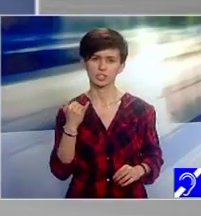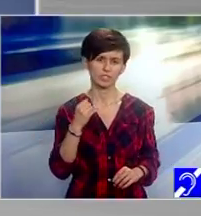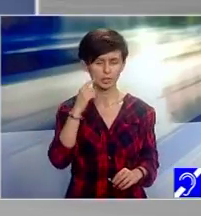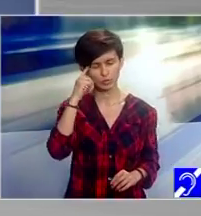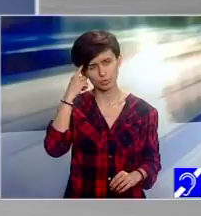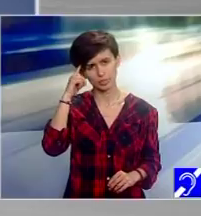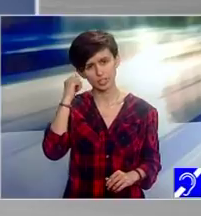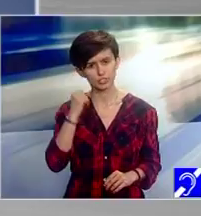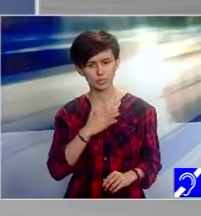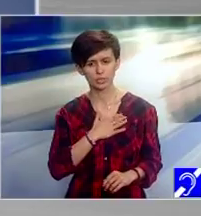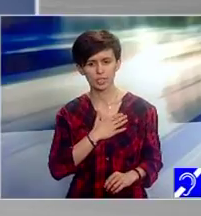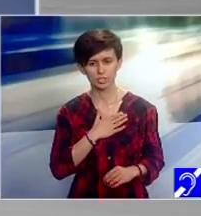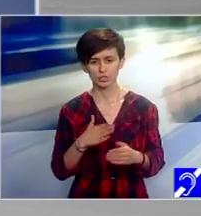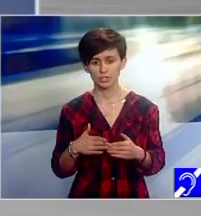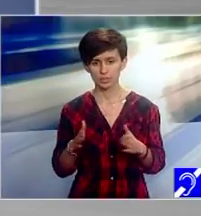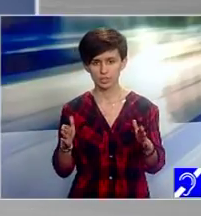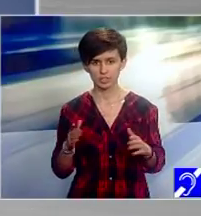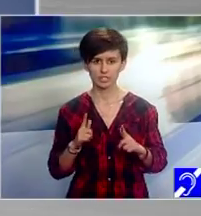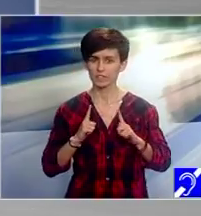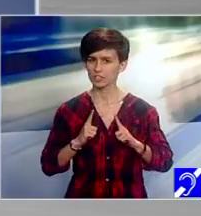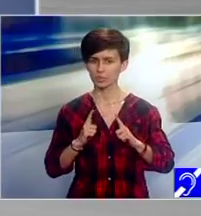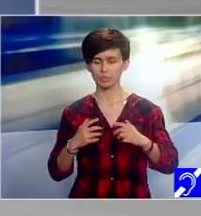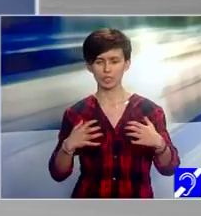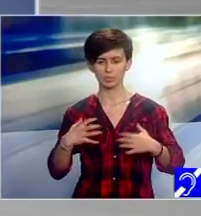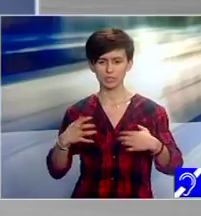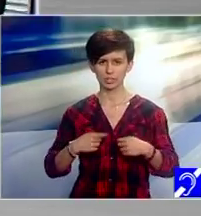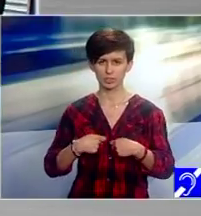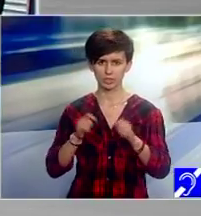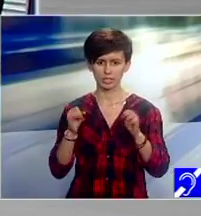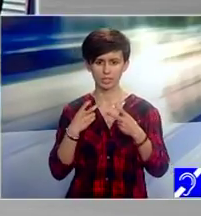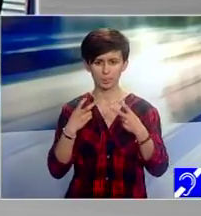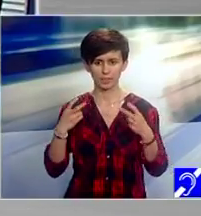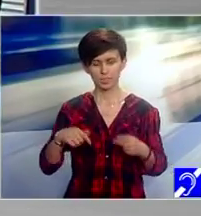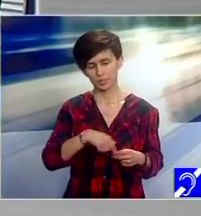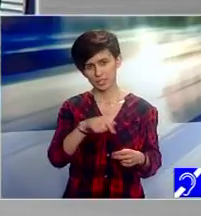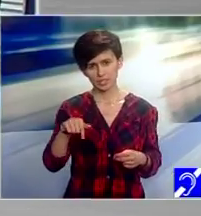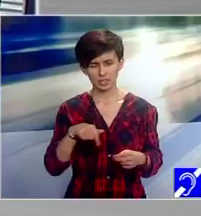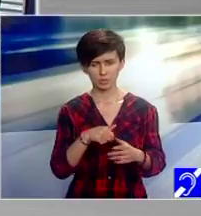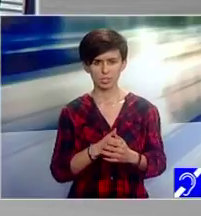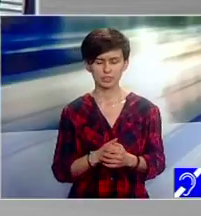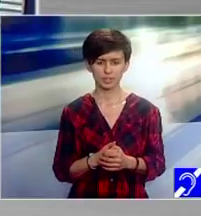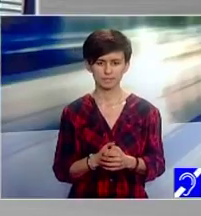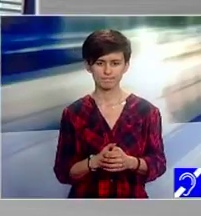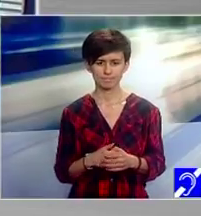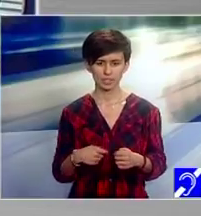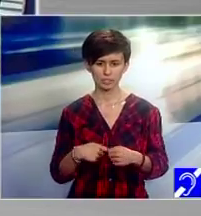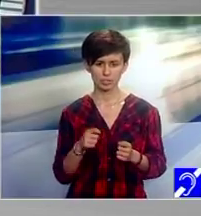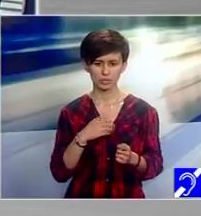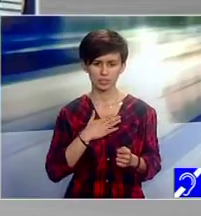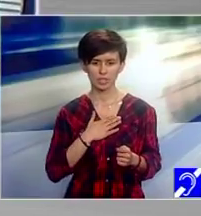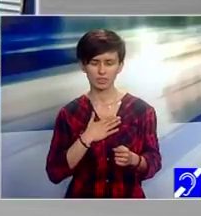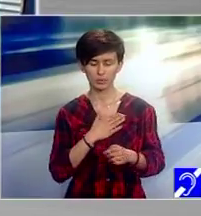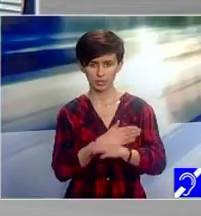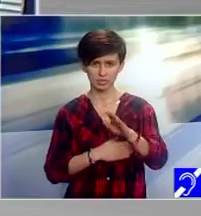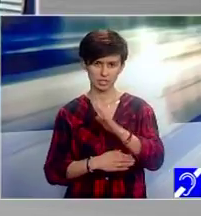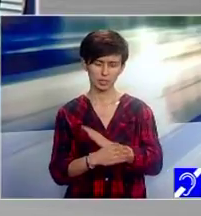și cu inima deschisă, chiar vă așteptăm la spectacole și la toate evenimentele noastre. Și până la urmă, toți avem dizabilități,